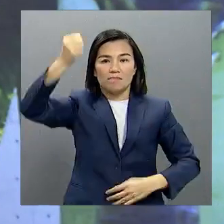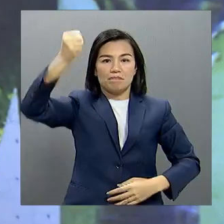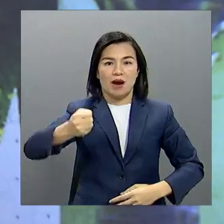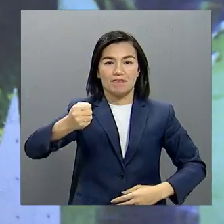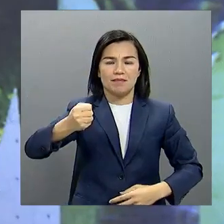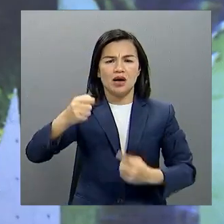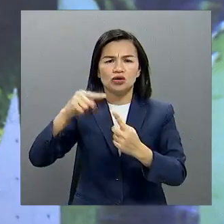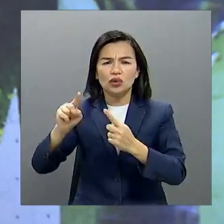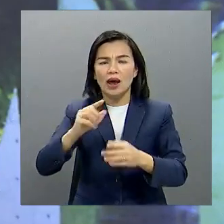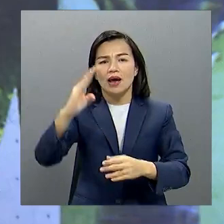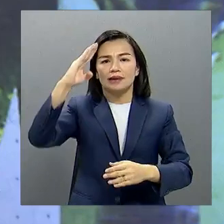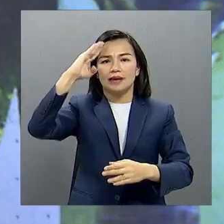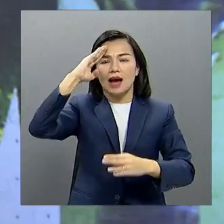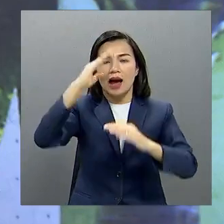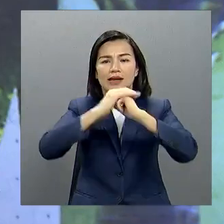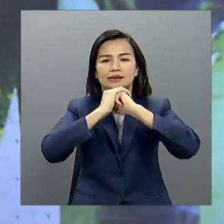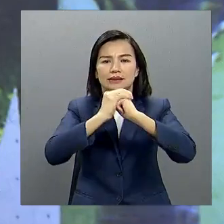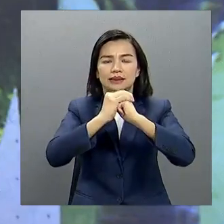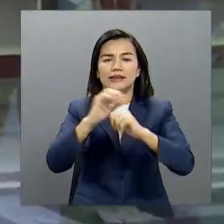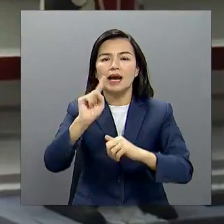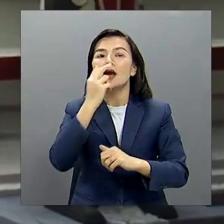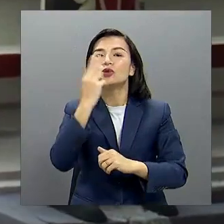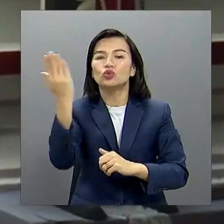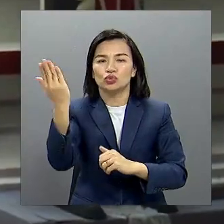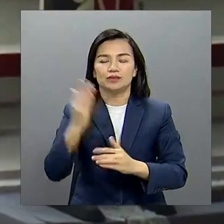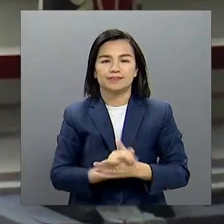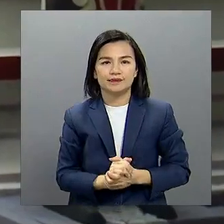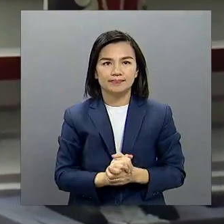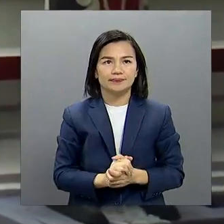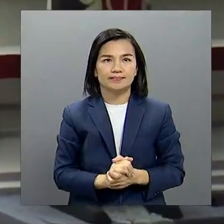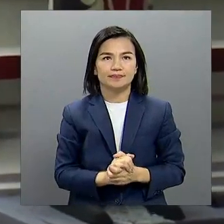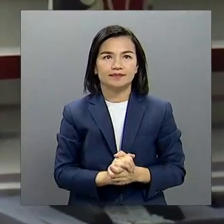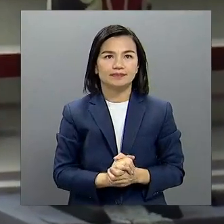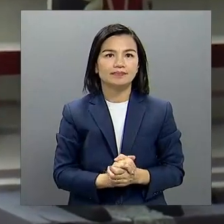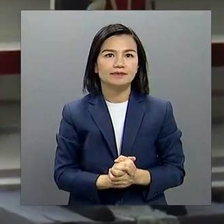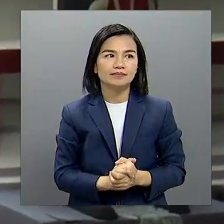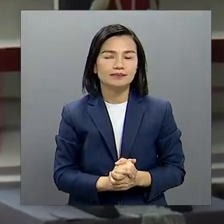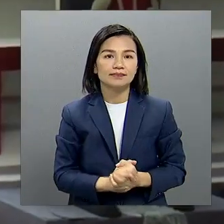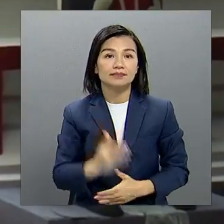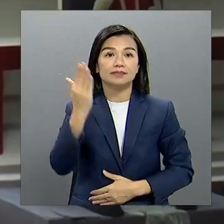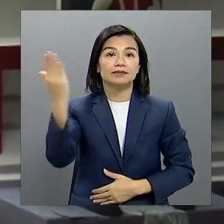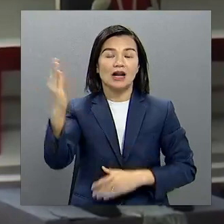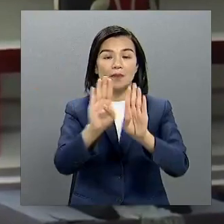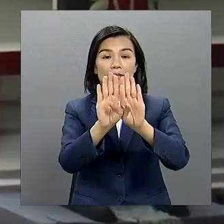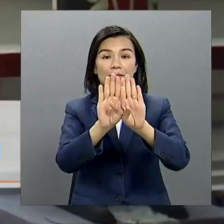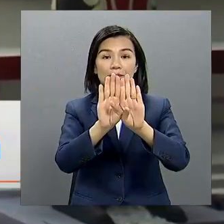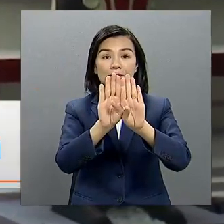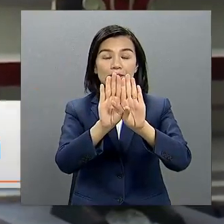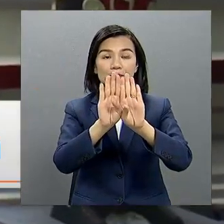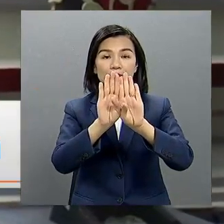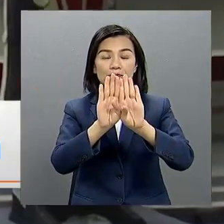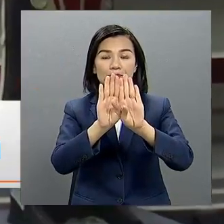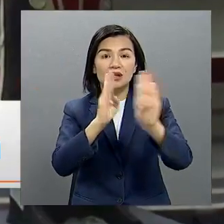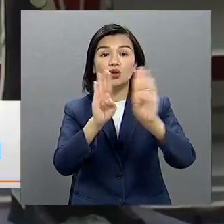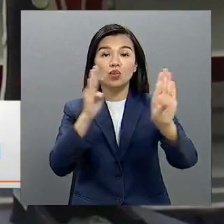พูดถึงนี้จะเป็นอย่างไรไปชมกันเลยค่ะ นายประตูใช่ไหม ใช่ค่ะเนี่ยค่ะคือหน้าต